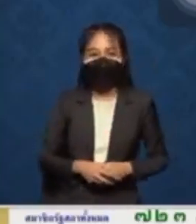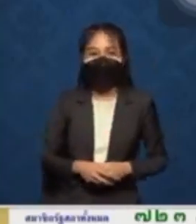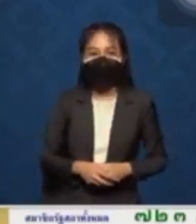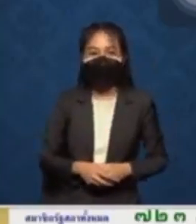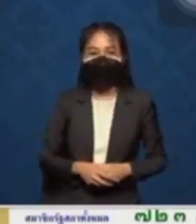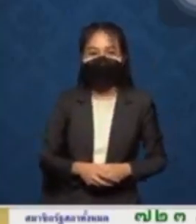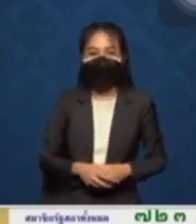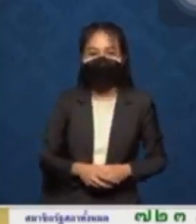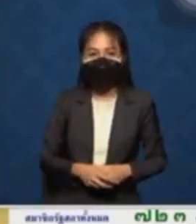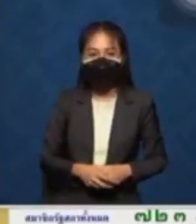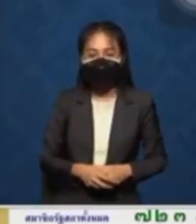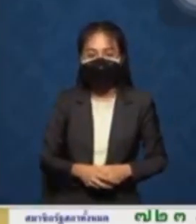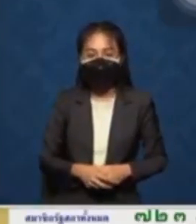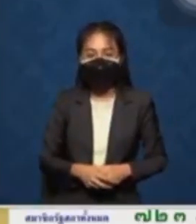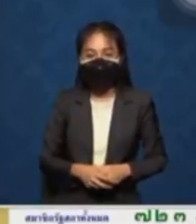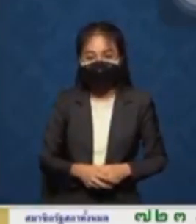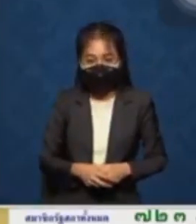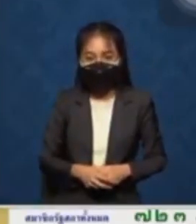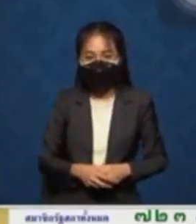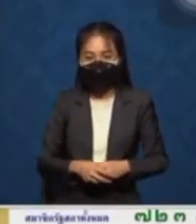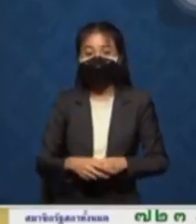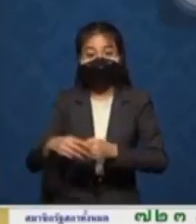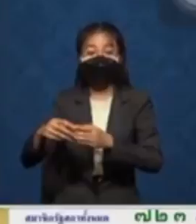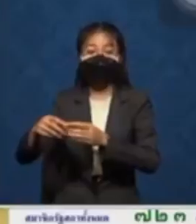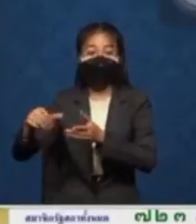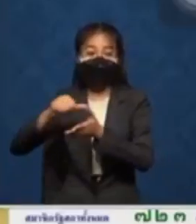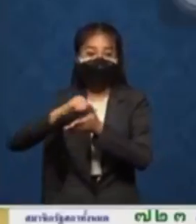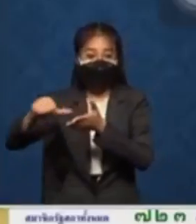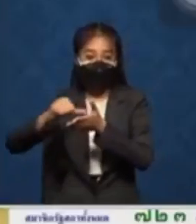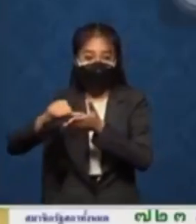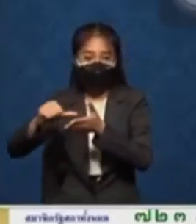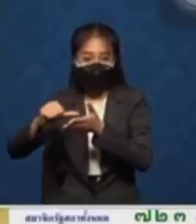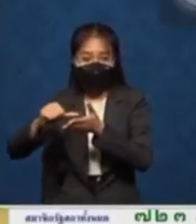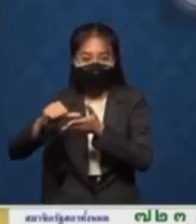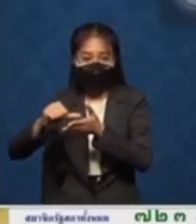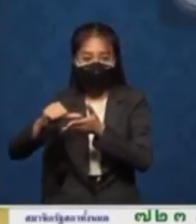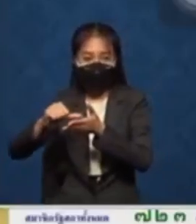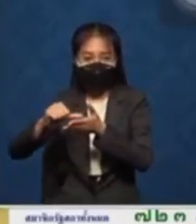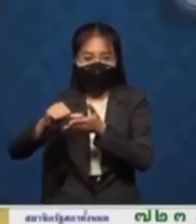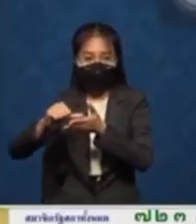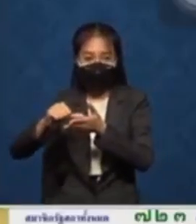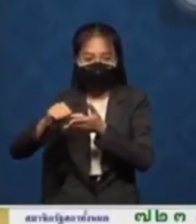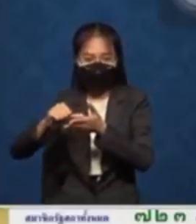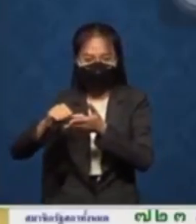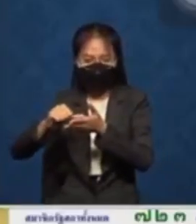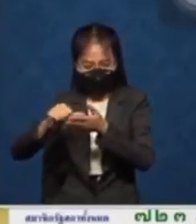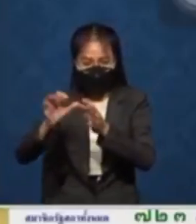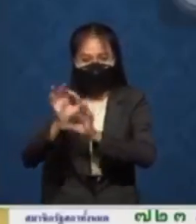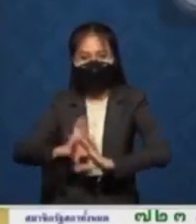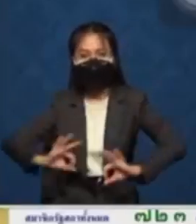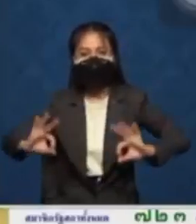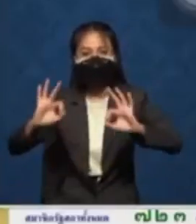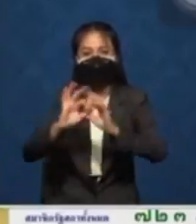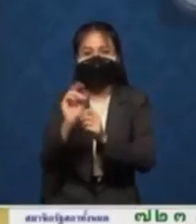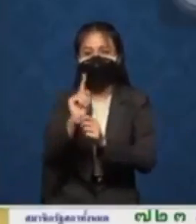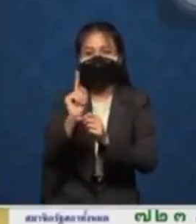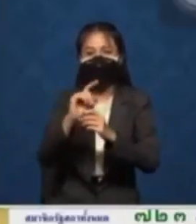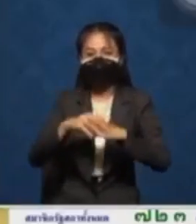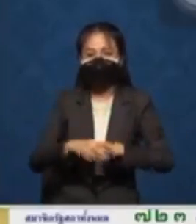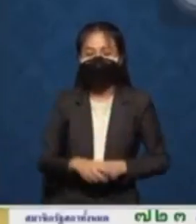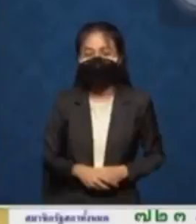กับวัคซีนแก้โควิดวัคซีนแก้รัฐธรรมนูญก็จำเป็นนะครับจะต้องฉีด2เข็มเข็มที่2ที่จะน